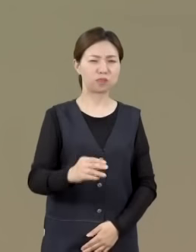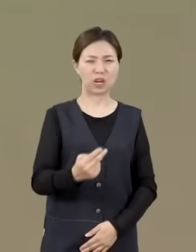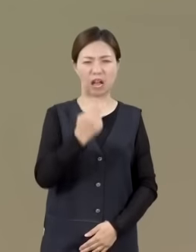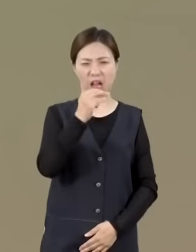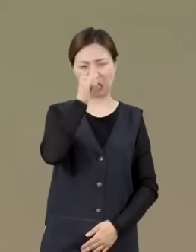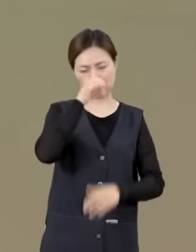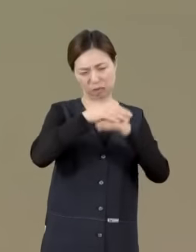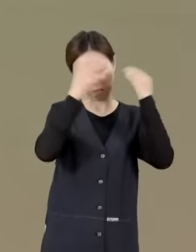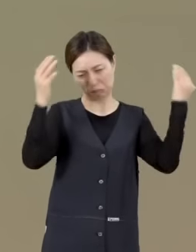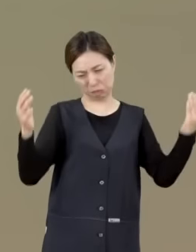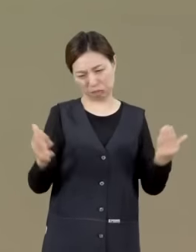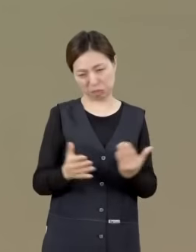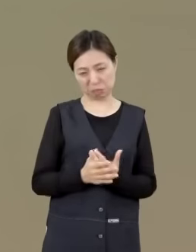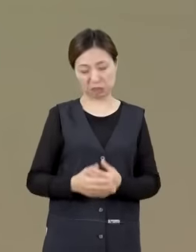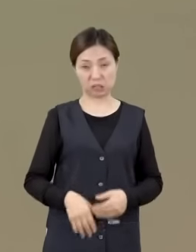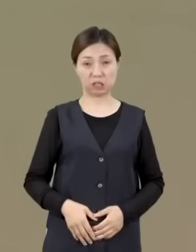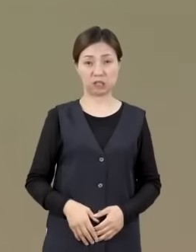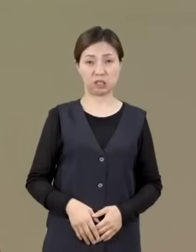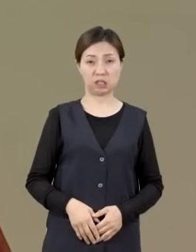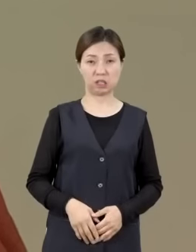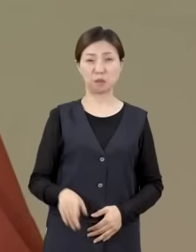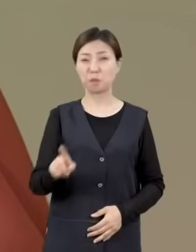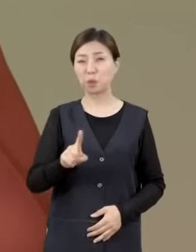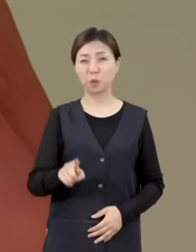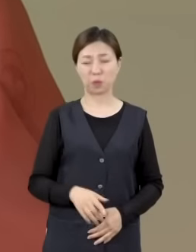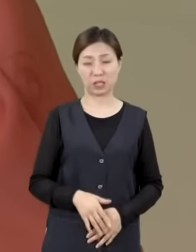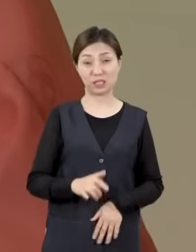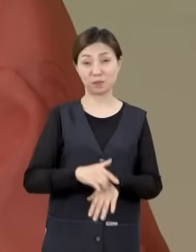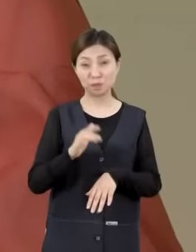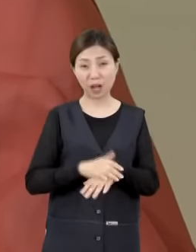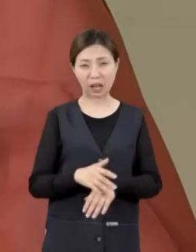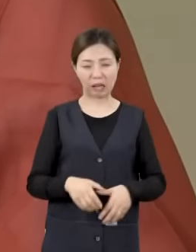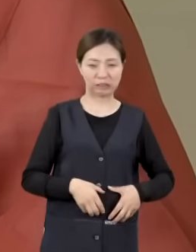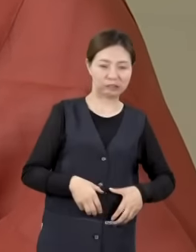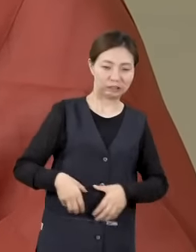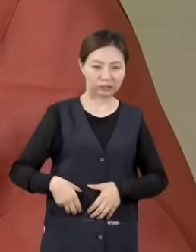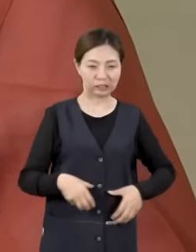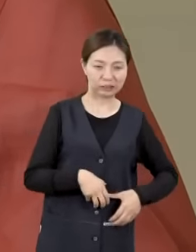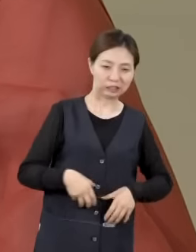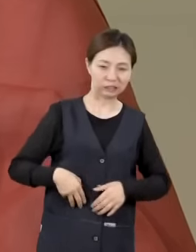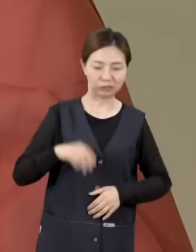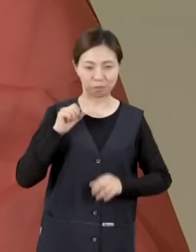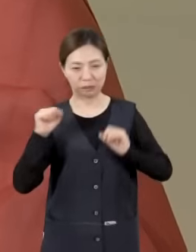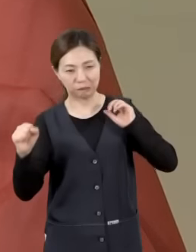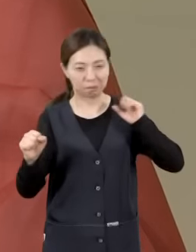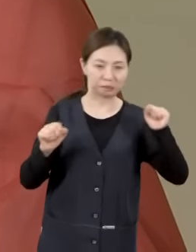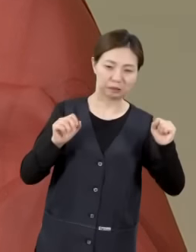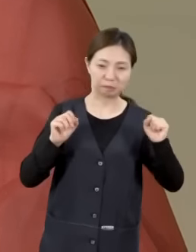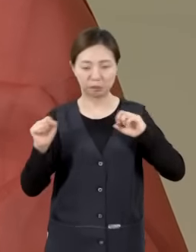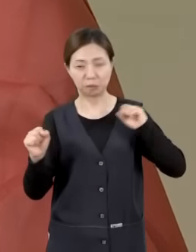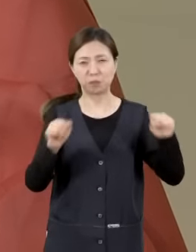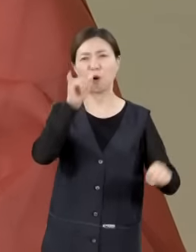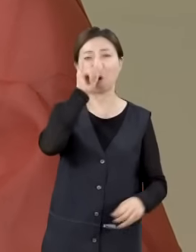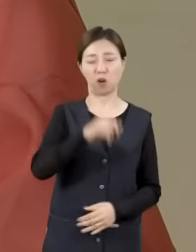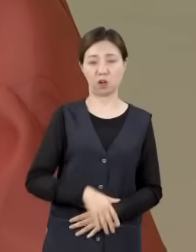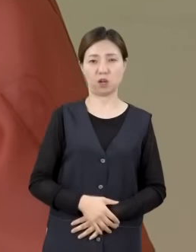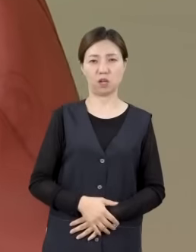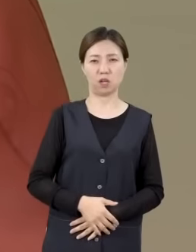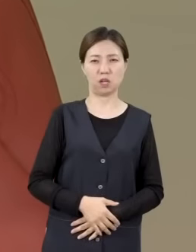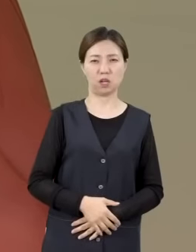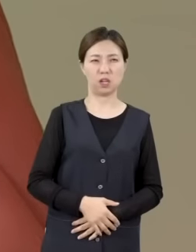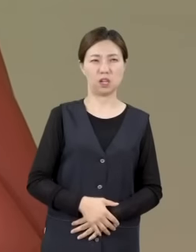싶습니다 그런데 우리 중생들은 끊임없이 마음이 흔들려요 여러분